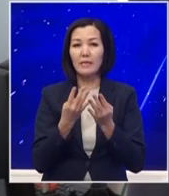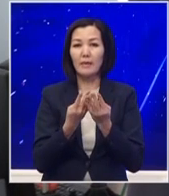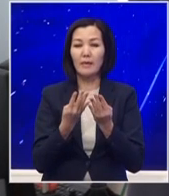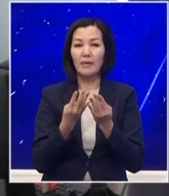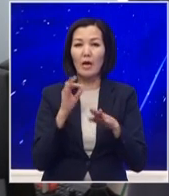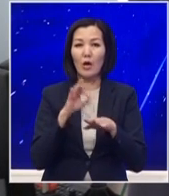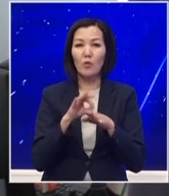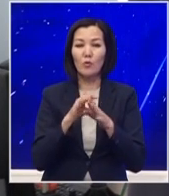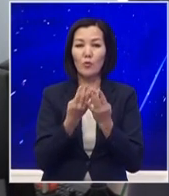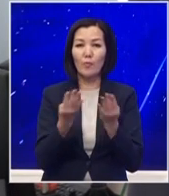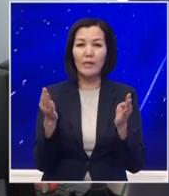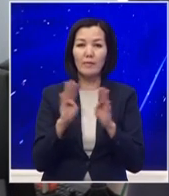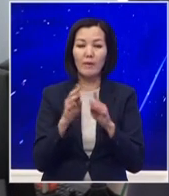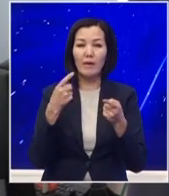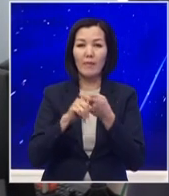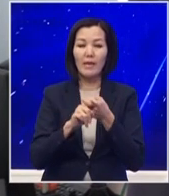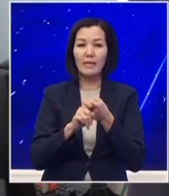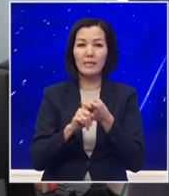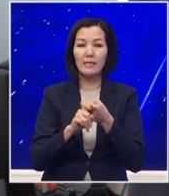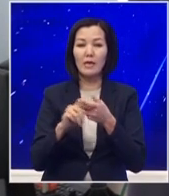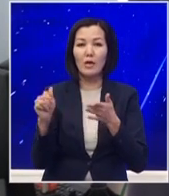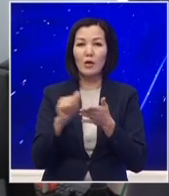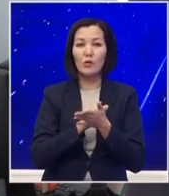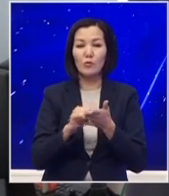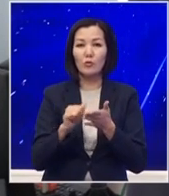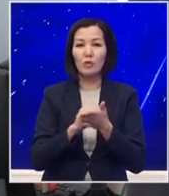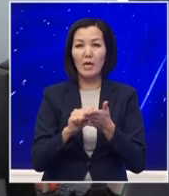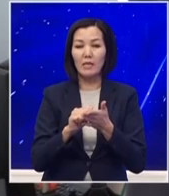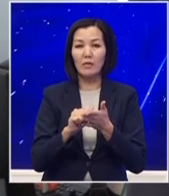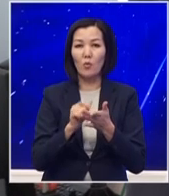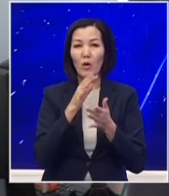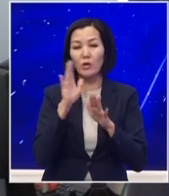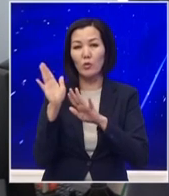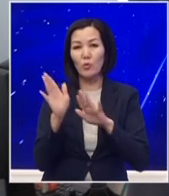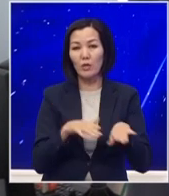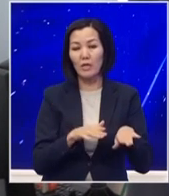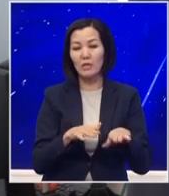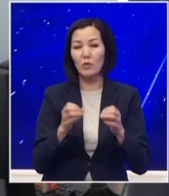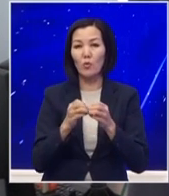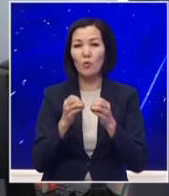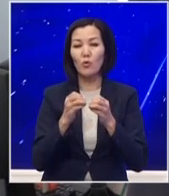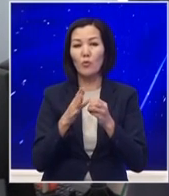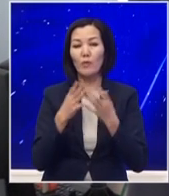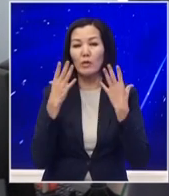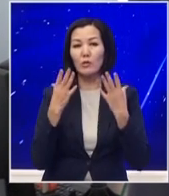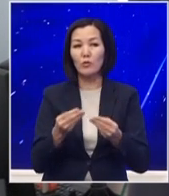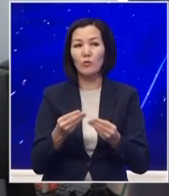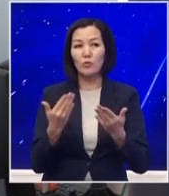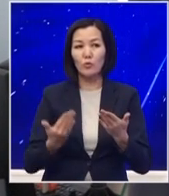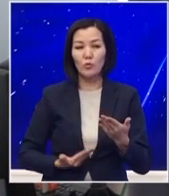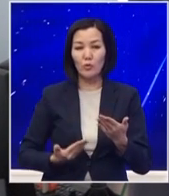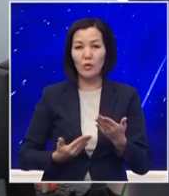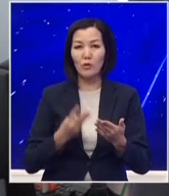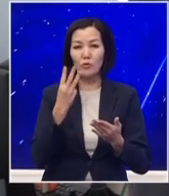одан әрі болу үшін шетелдіктер азаматтығы бір елге кетуіне жақын уақытта 10-15 күн аспай тұруды, оның